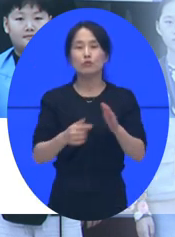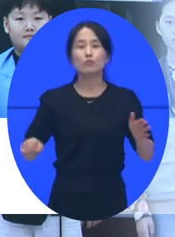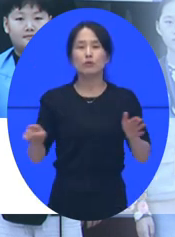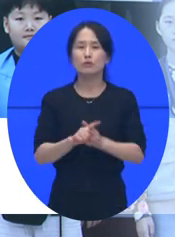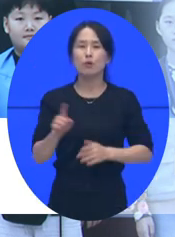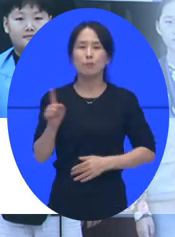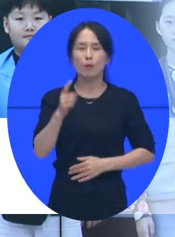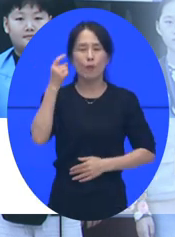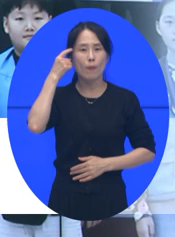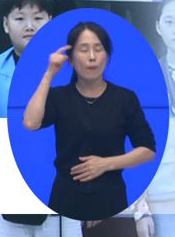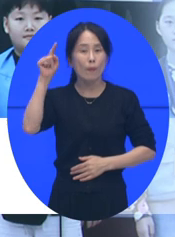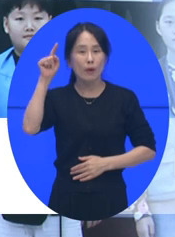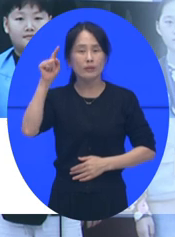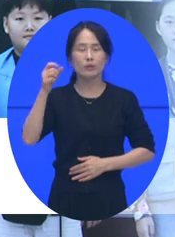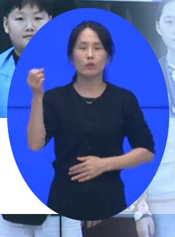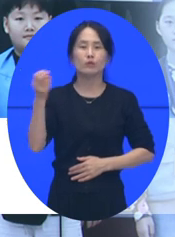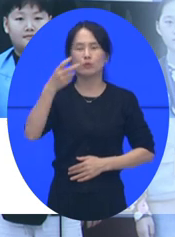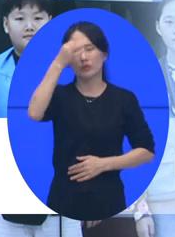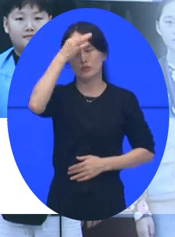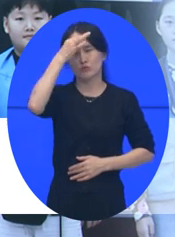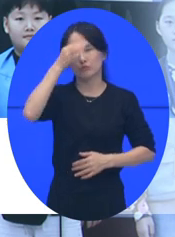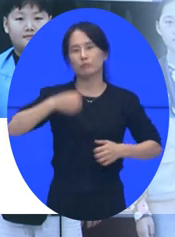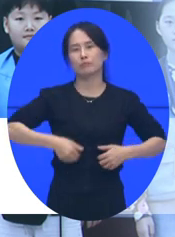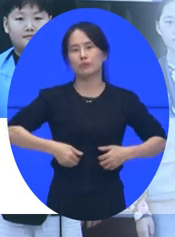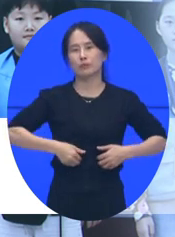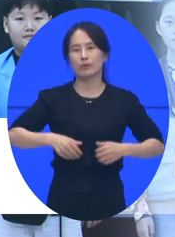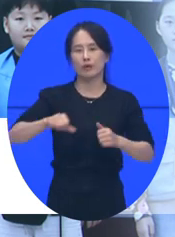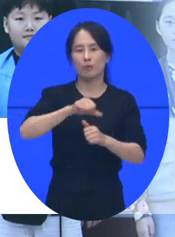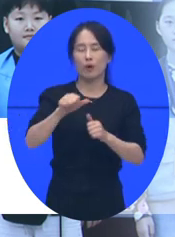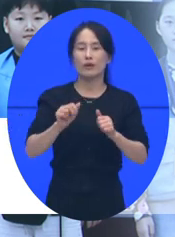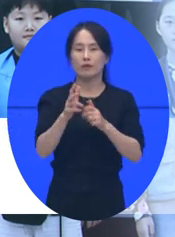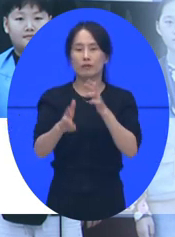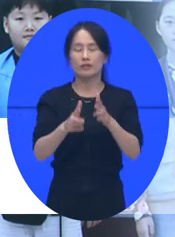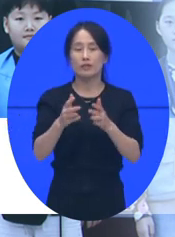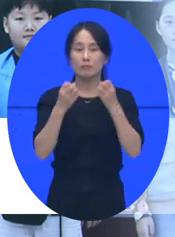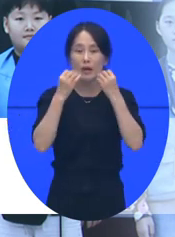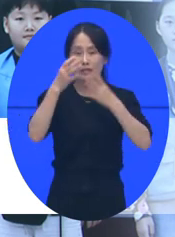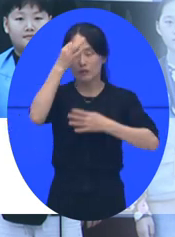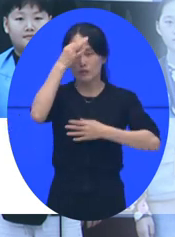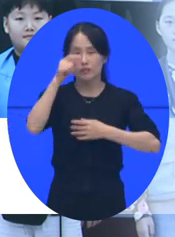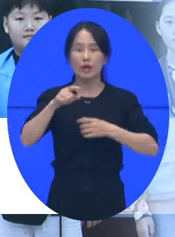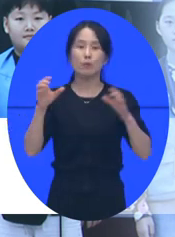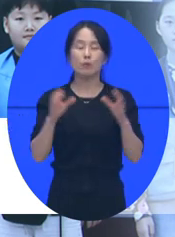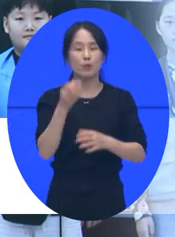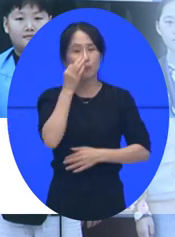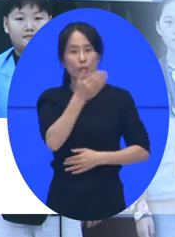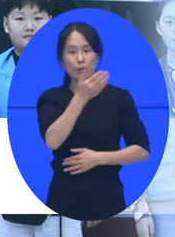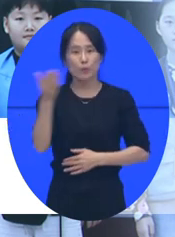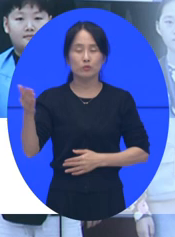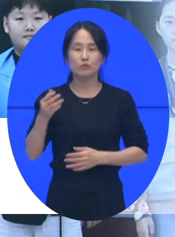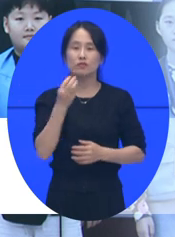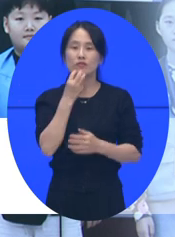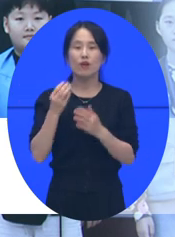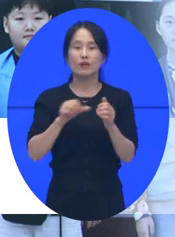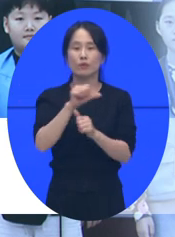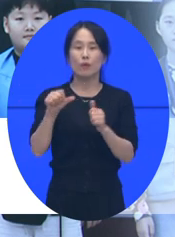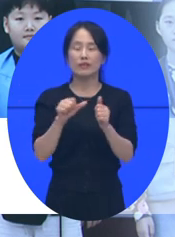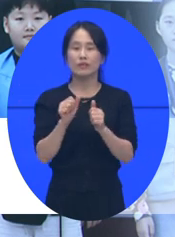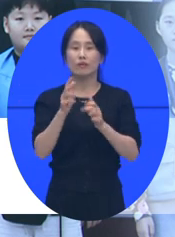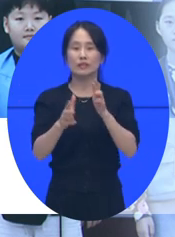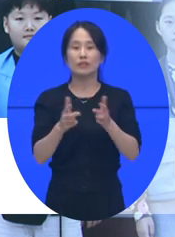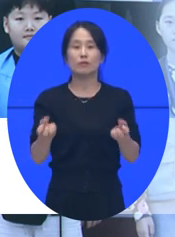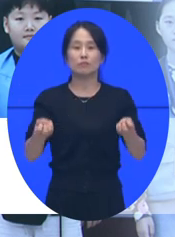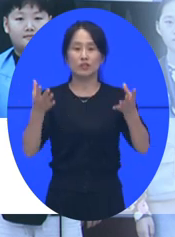바로 창의적인 아이디어와 기술일 겁니다. 환경산업의 신기술을 한자리에서 볼 수 있는 경기환경산업전이